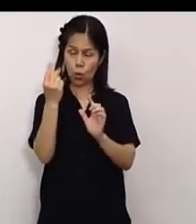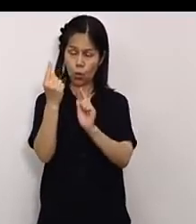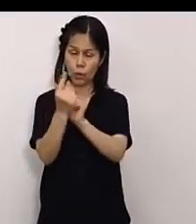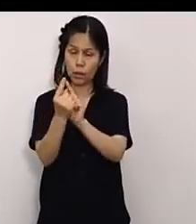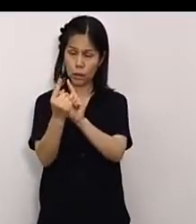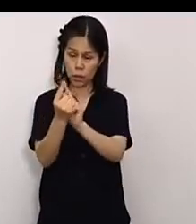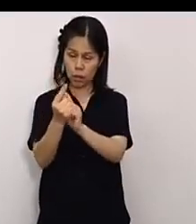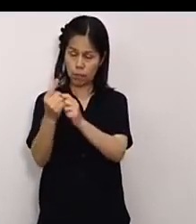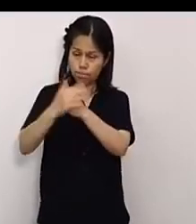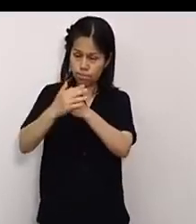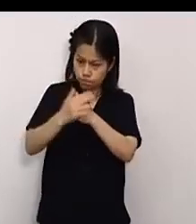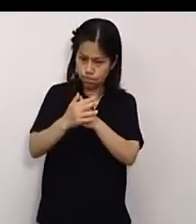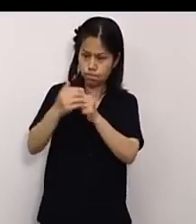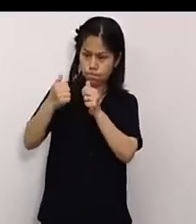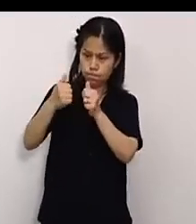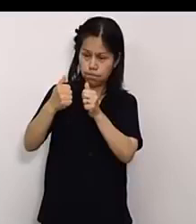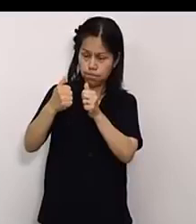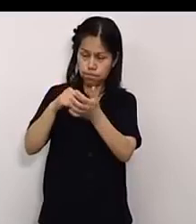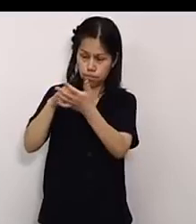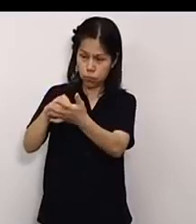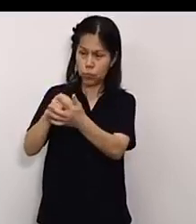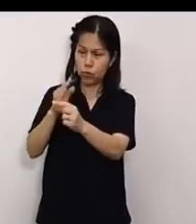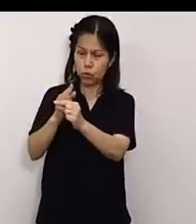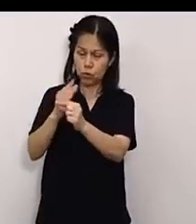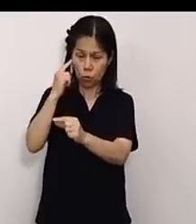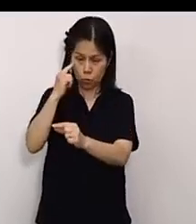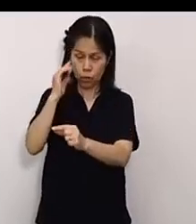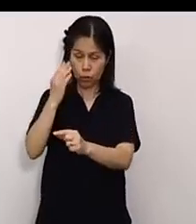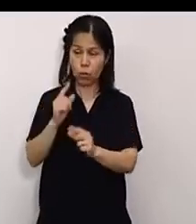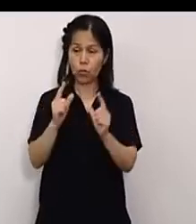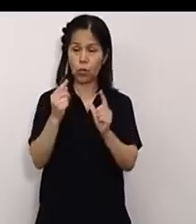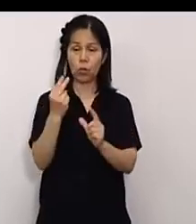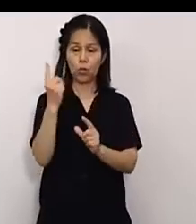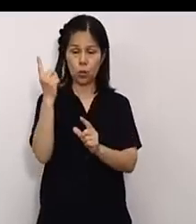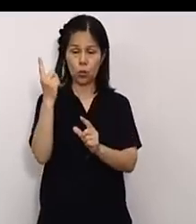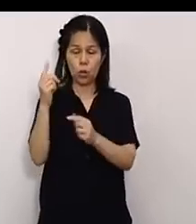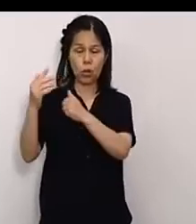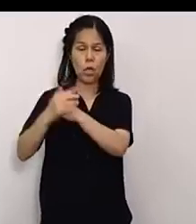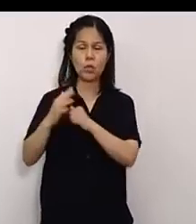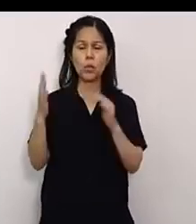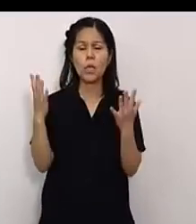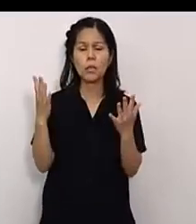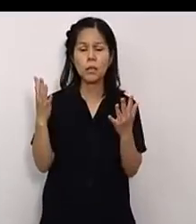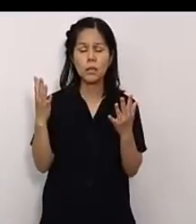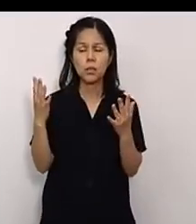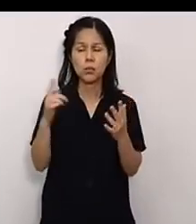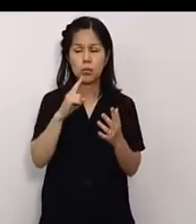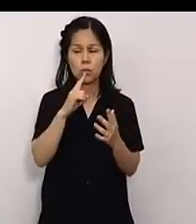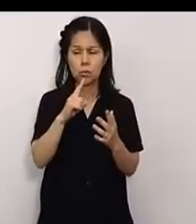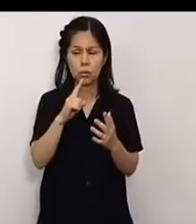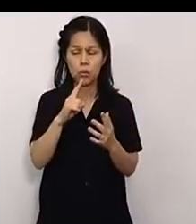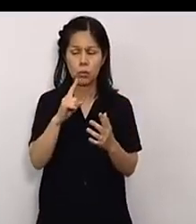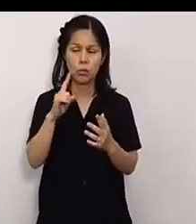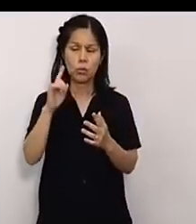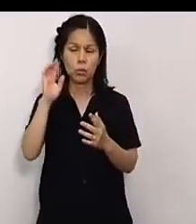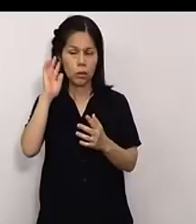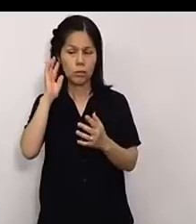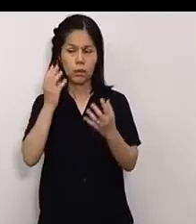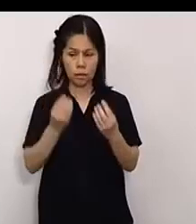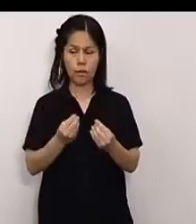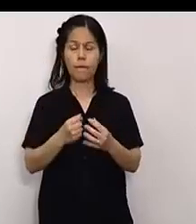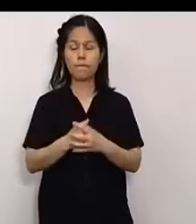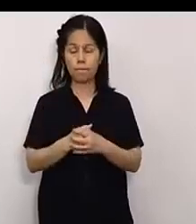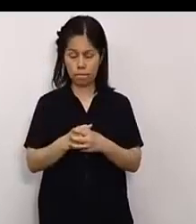助けを求めていると思うんですが、実は東京都の方は何も援助してくれないっていう声を、よく聞くん